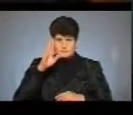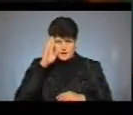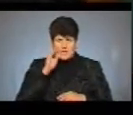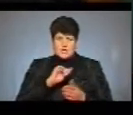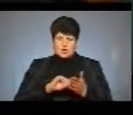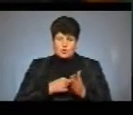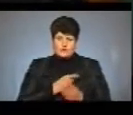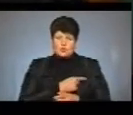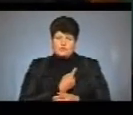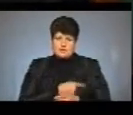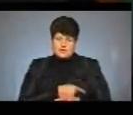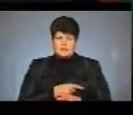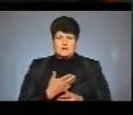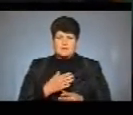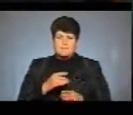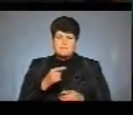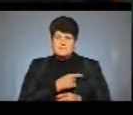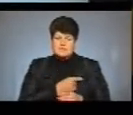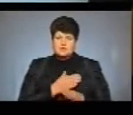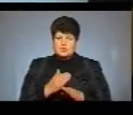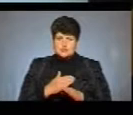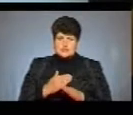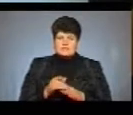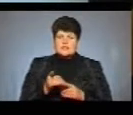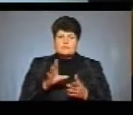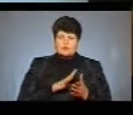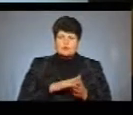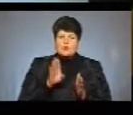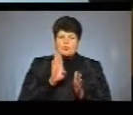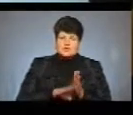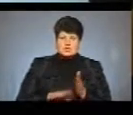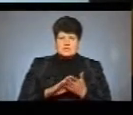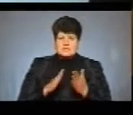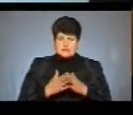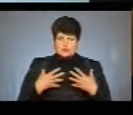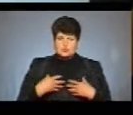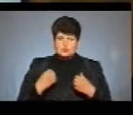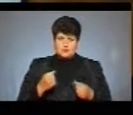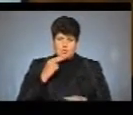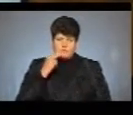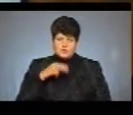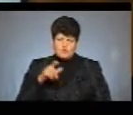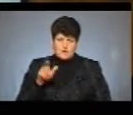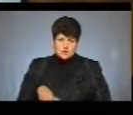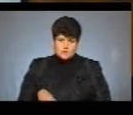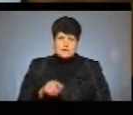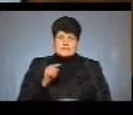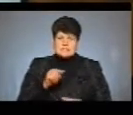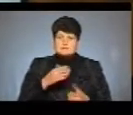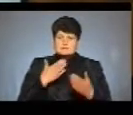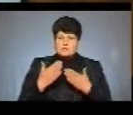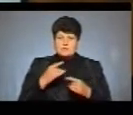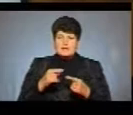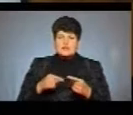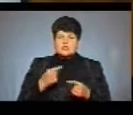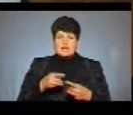лікаря медчастини Чортківського слідчого ізолятора, у якій йшлося про погіршення стану здоров'я обвинуваченого. З ним спілкувалися